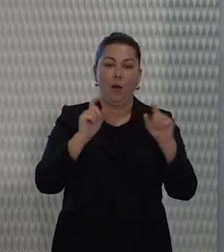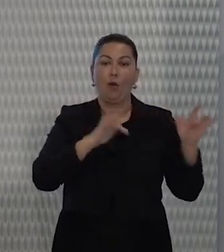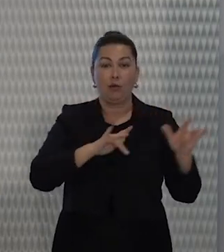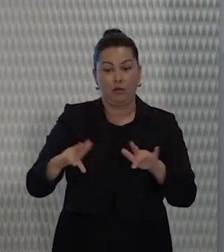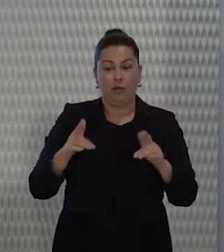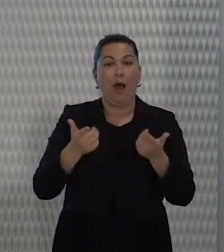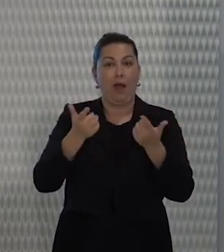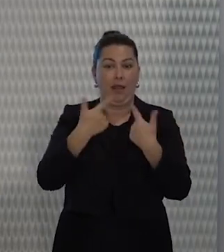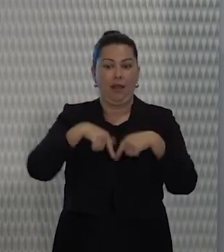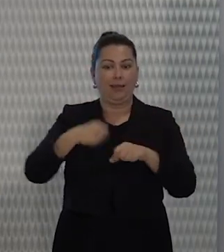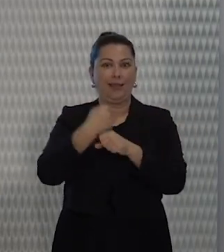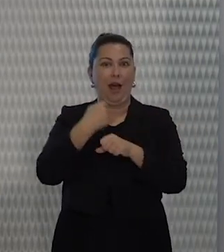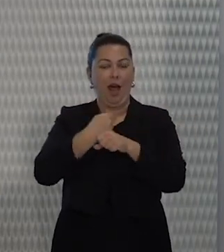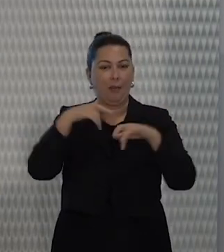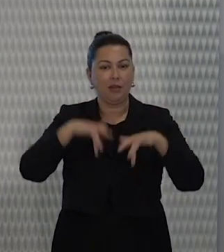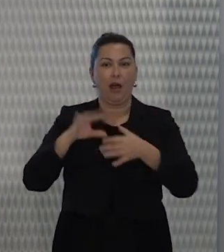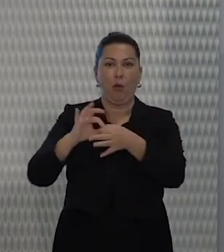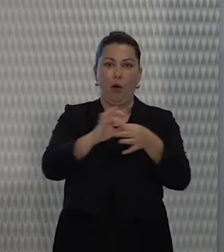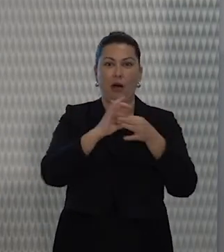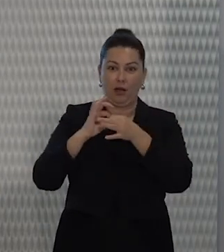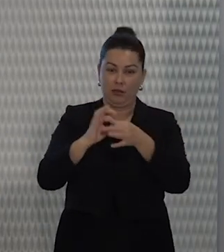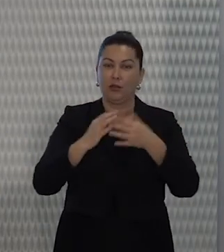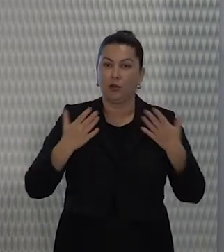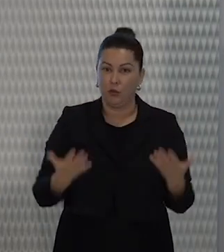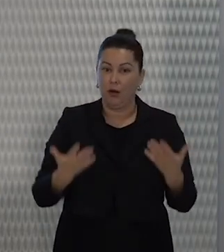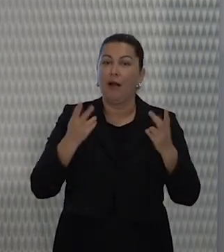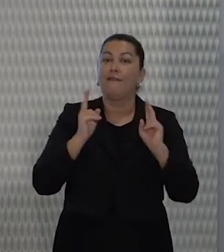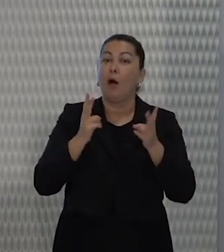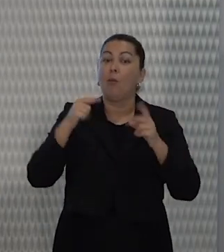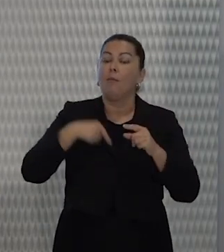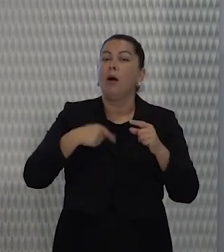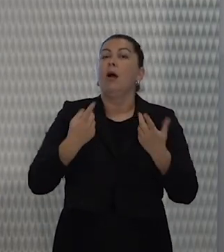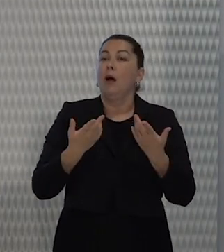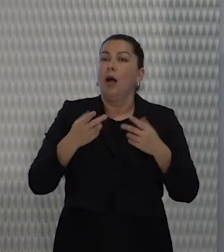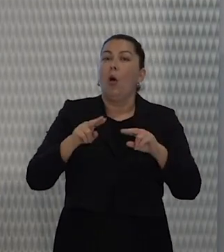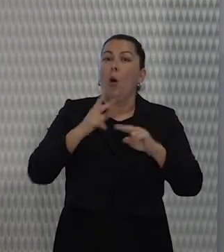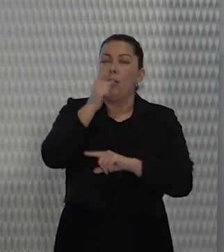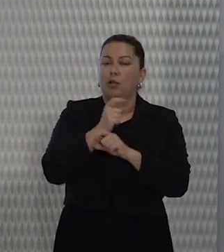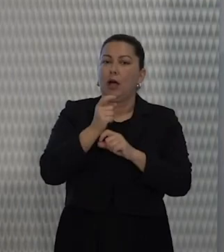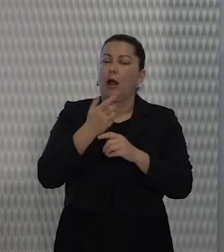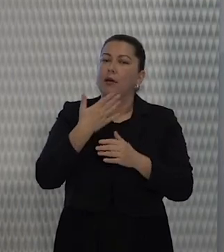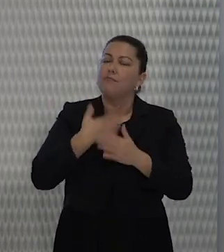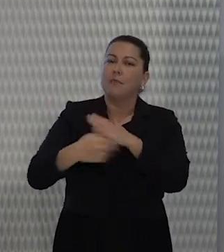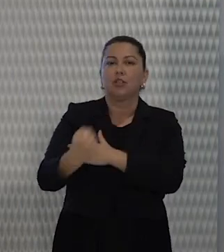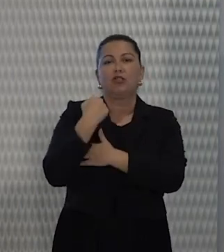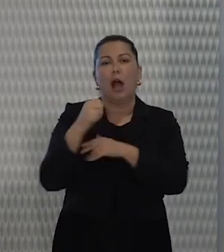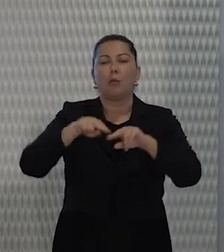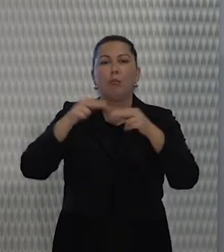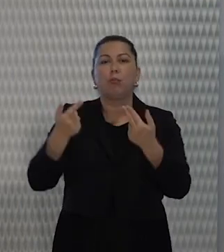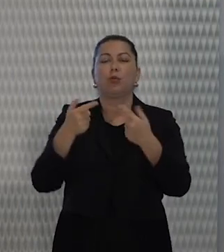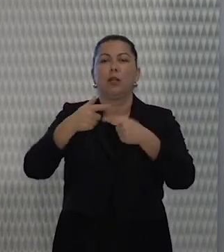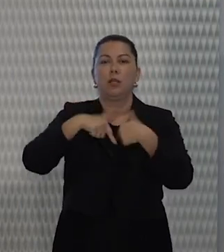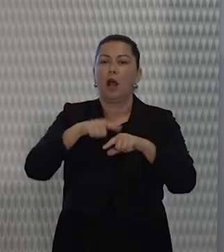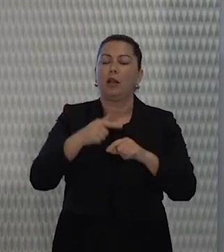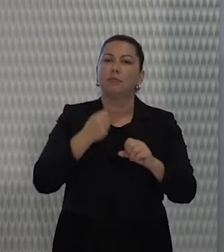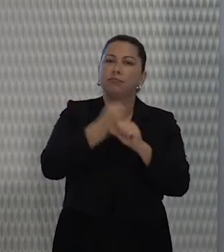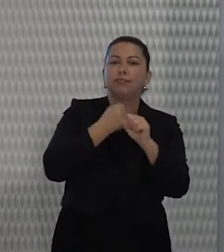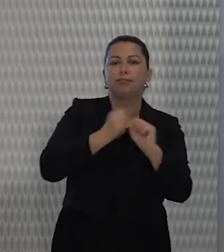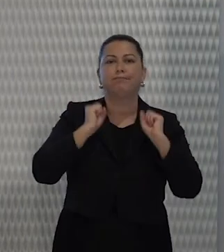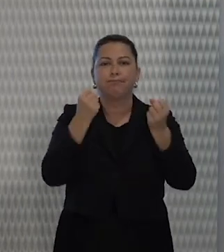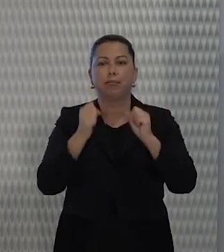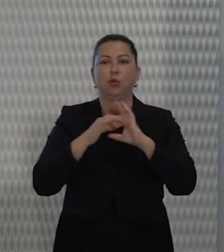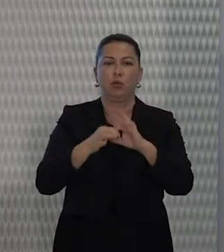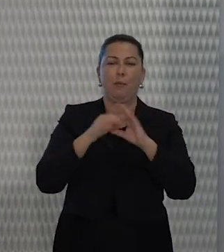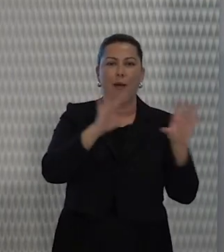stattfindet, weil kein Bundesland tut im Bereich der Inklusion mehr als Oberösterreich. Wir dürfen tagtäglich über 13.000